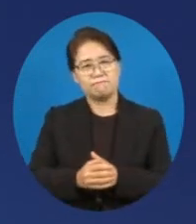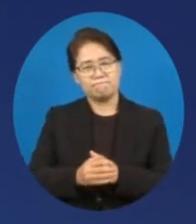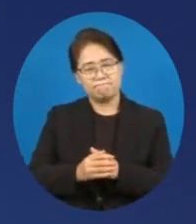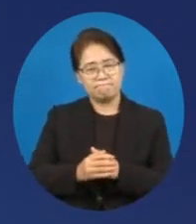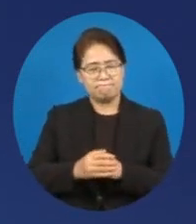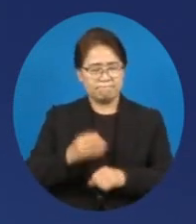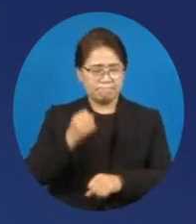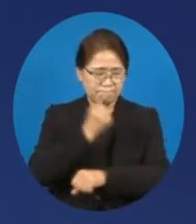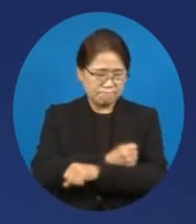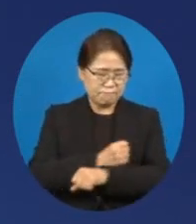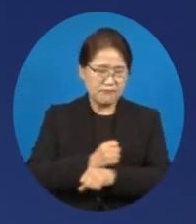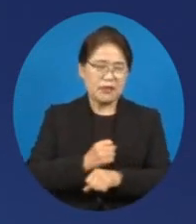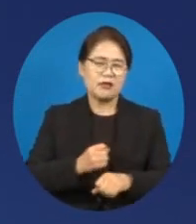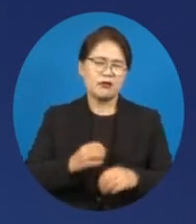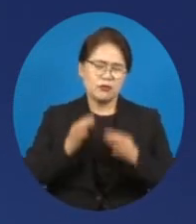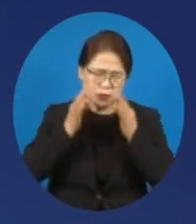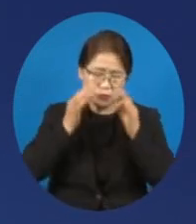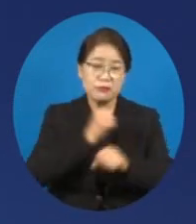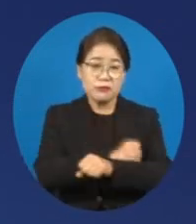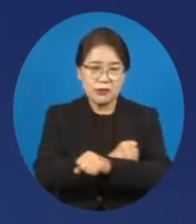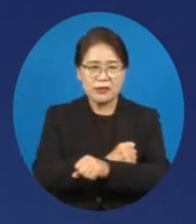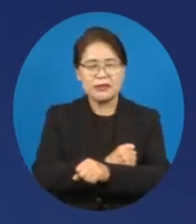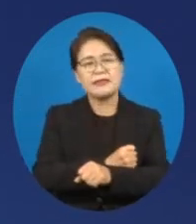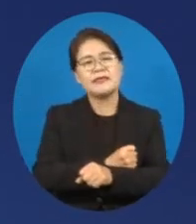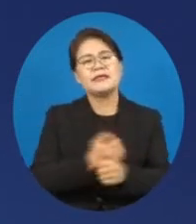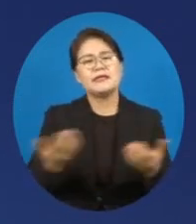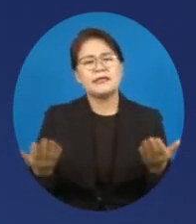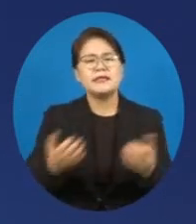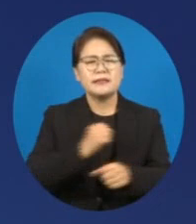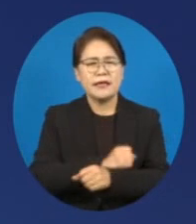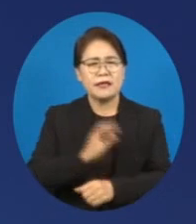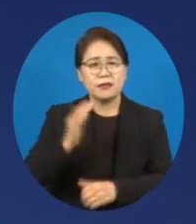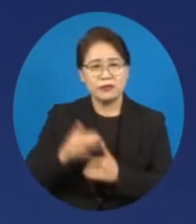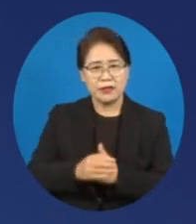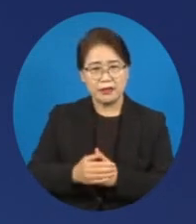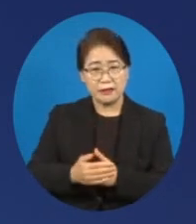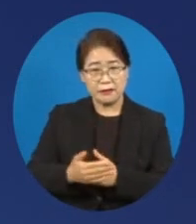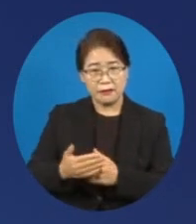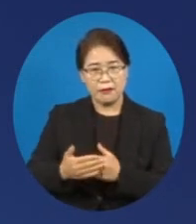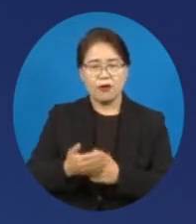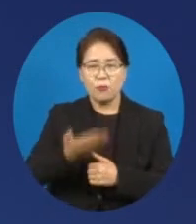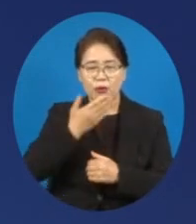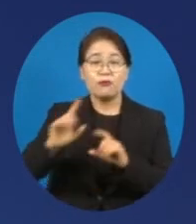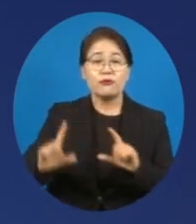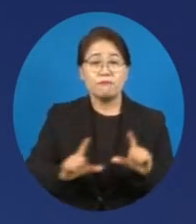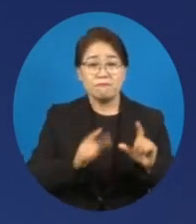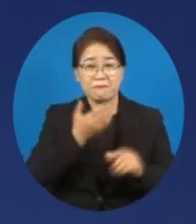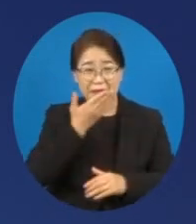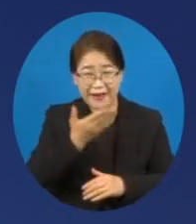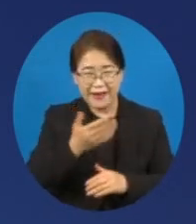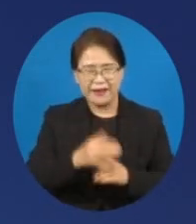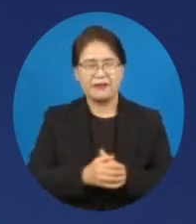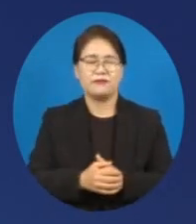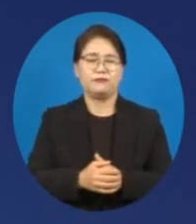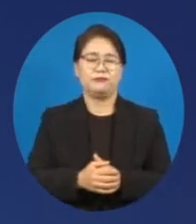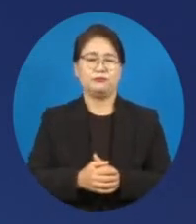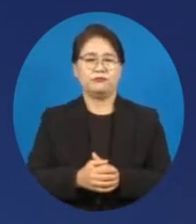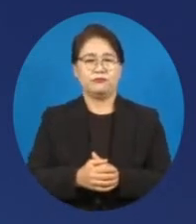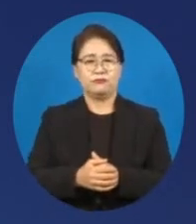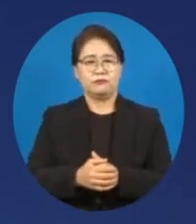땀 흘려 열심히 우리가 수고하고 일을 해야 되는 것입니다 그래야 먹고 사는 거예요 여러분 그러지 않아요